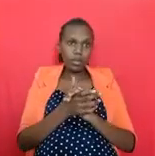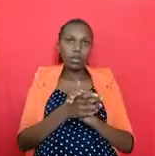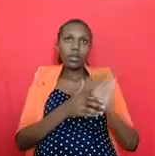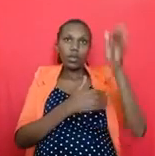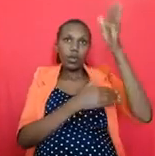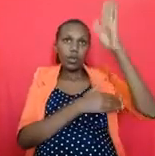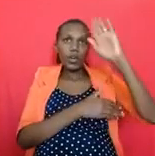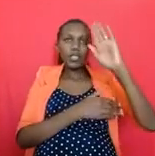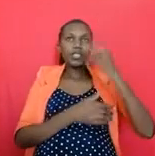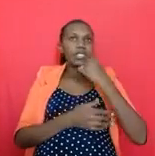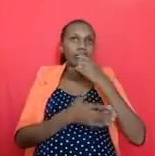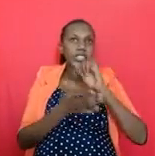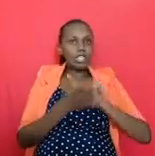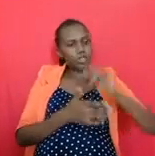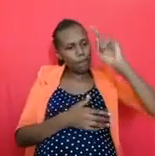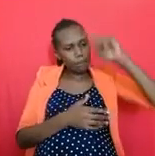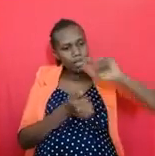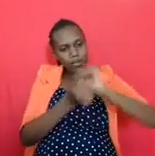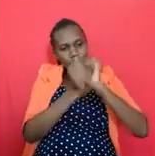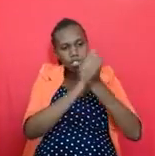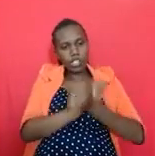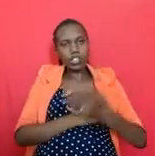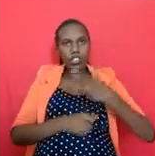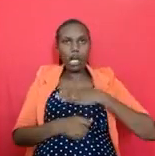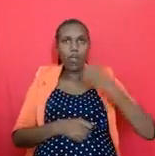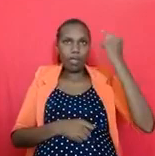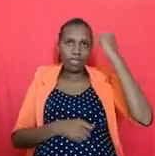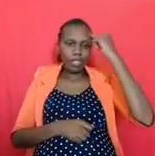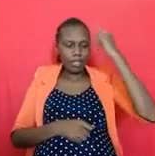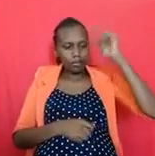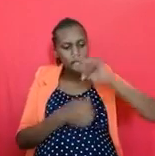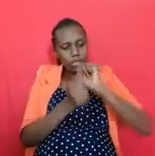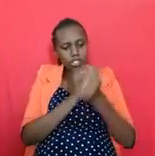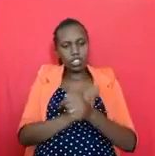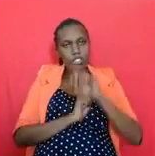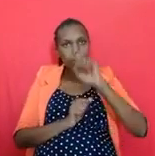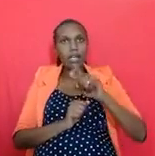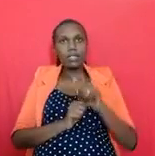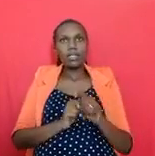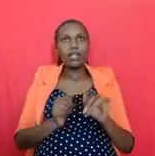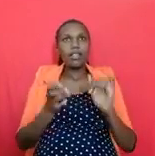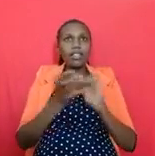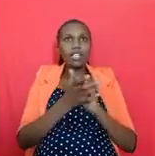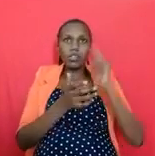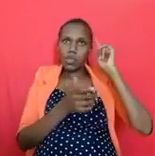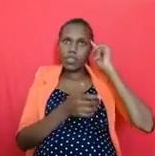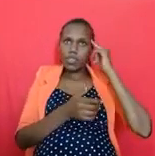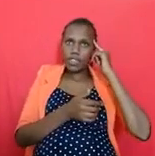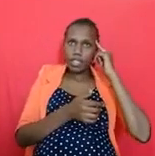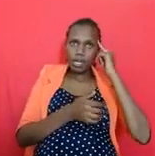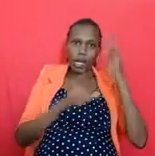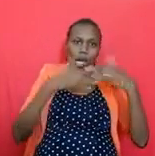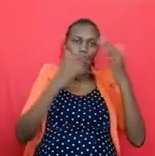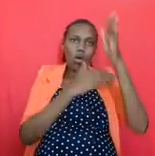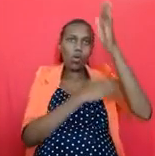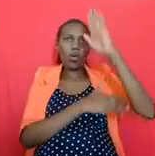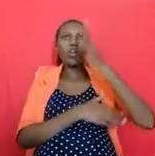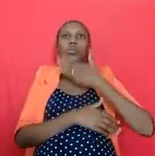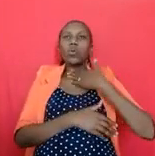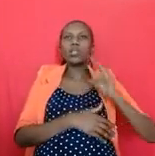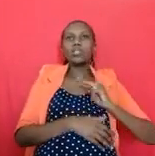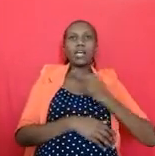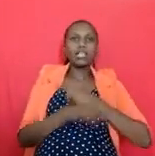ngai aratwira no muhaka tugarurwo mweciria tutirie ta uria ngai witu